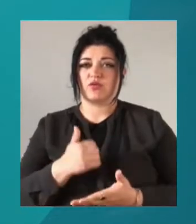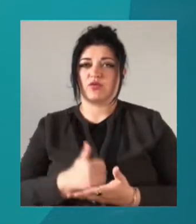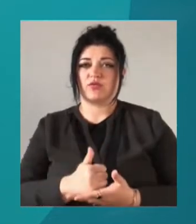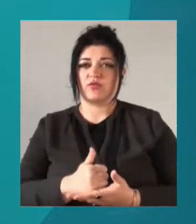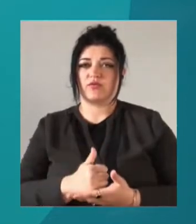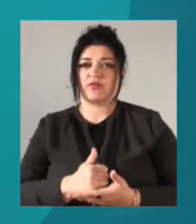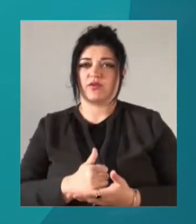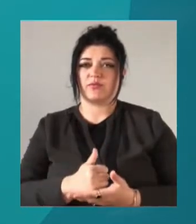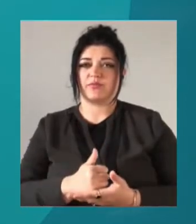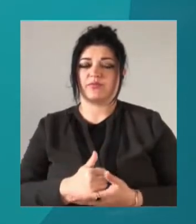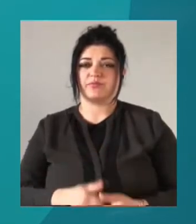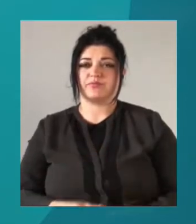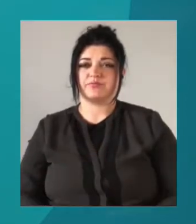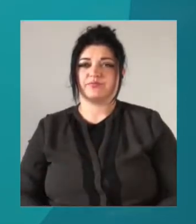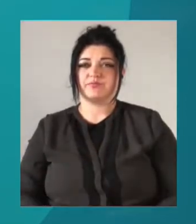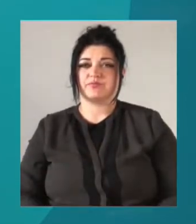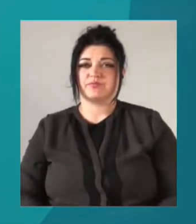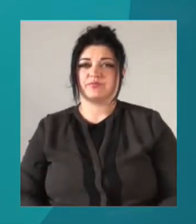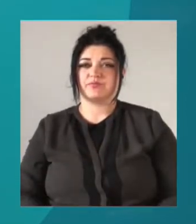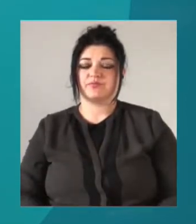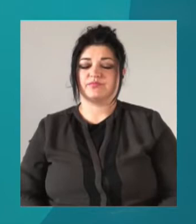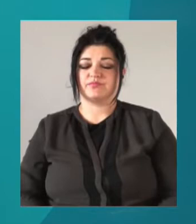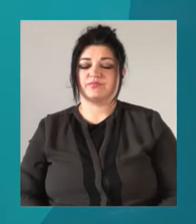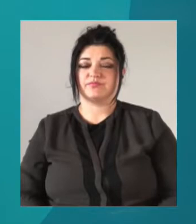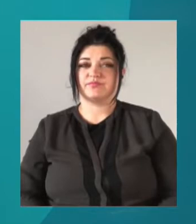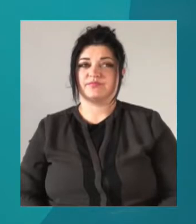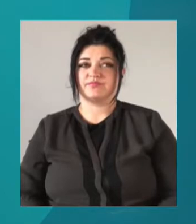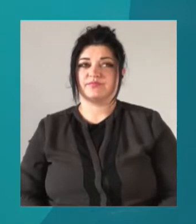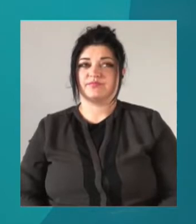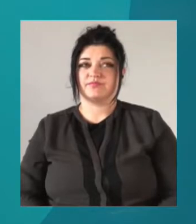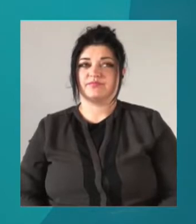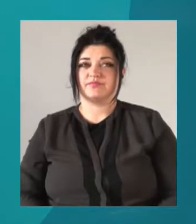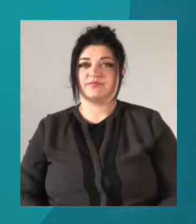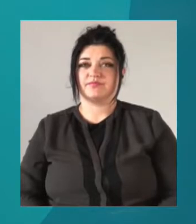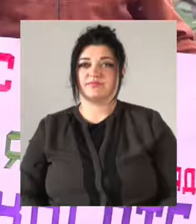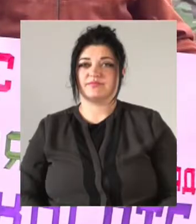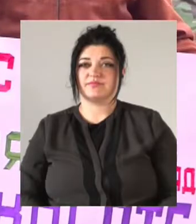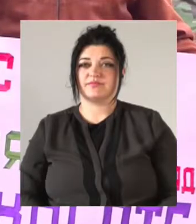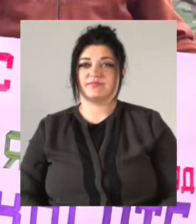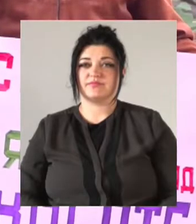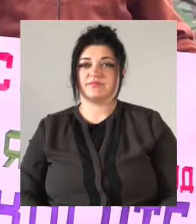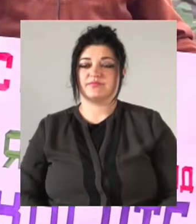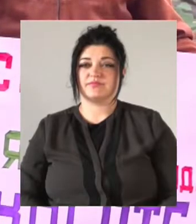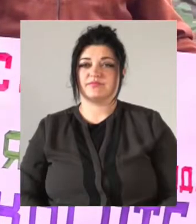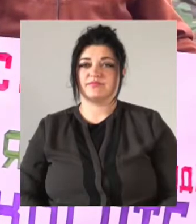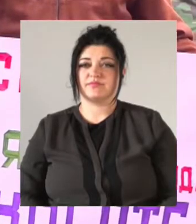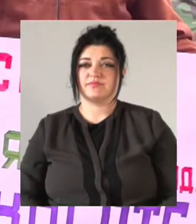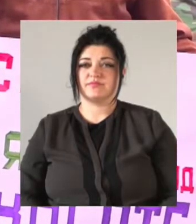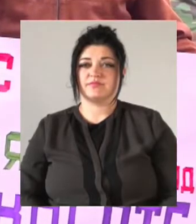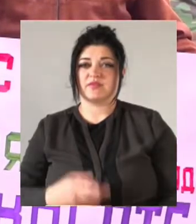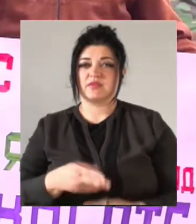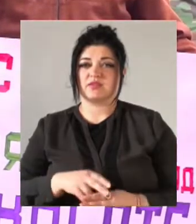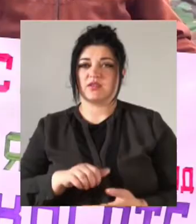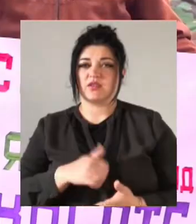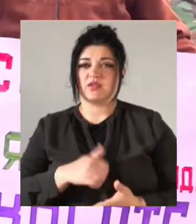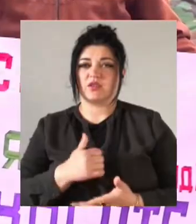сільради Микола Куртев. Спілкувалася з ним та іншими учасниками акції Христина Шкрябіна. Це голова Кирничанської